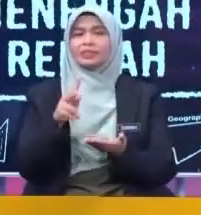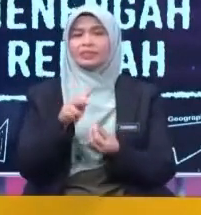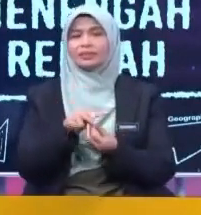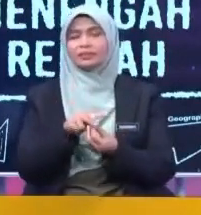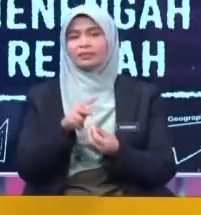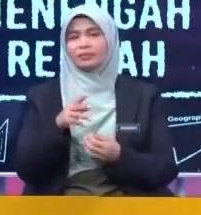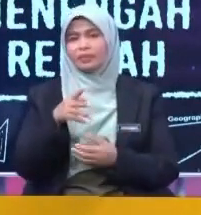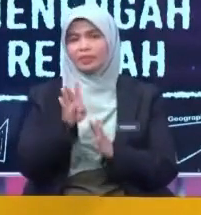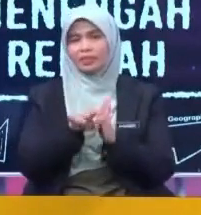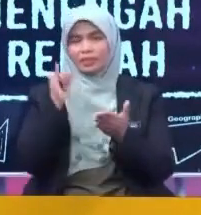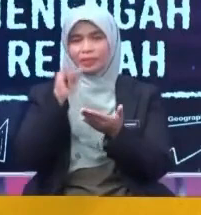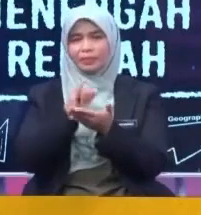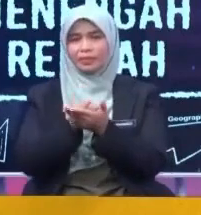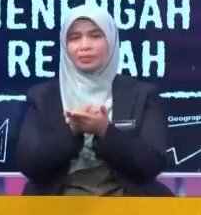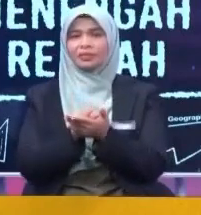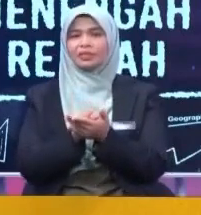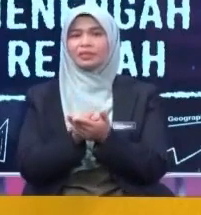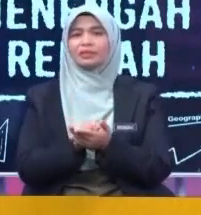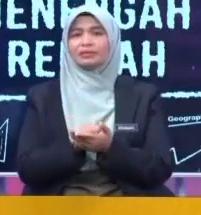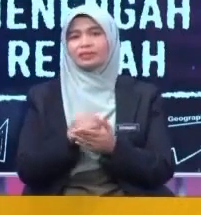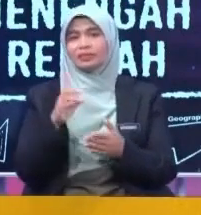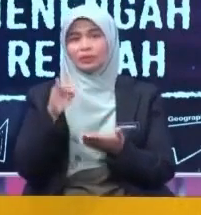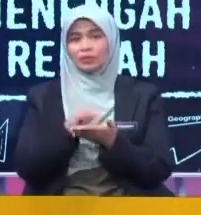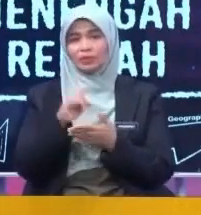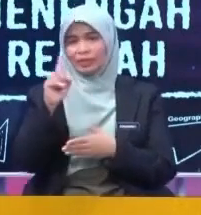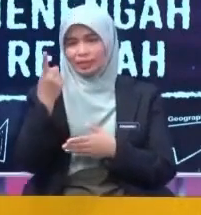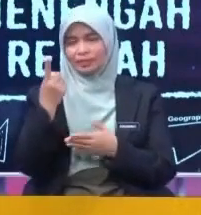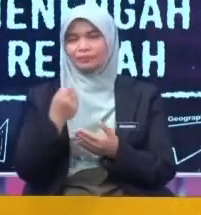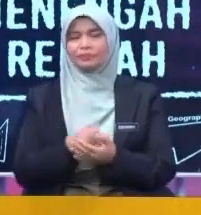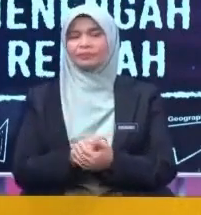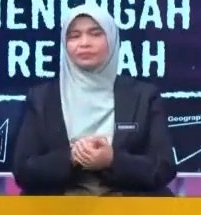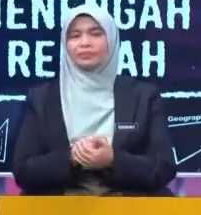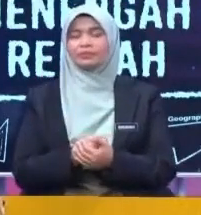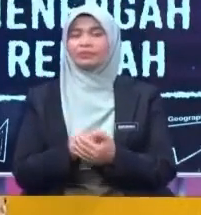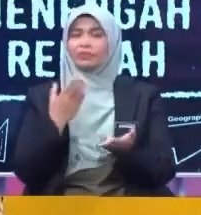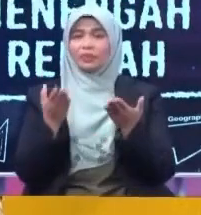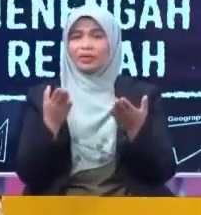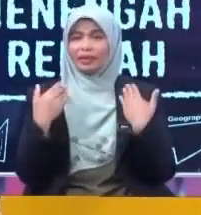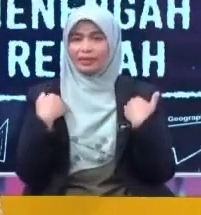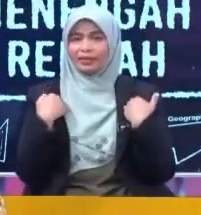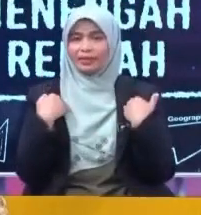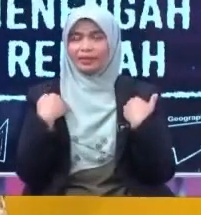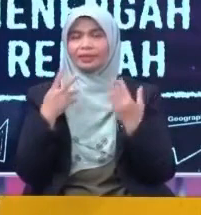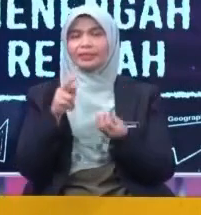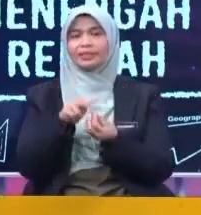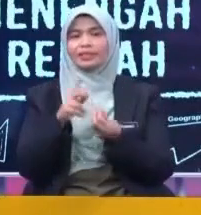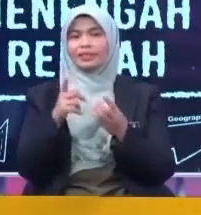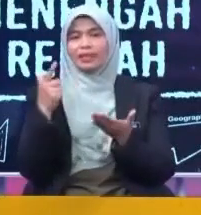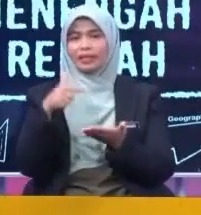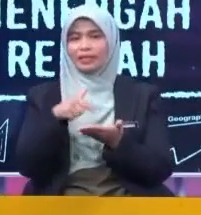Aiman. Setakat itu sahaja untuk kesan beriman kepada hari akhirat. Mungkin ada kesan-kesan yang lain lagi kan.